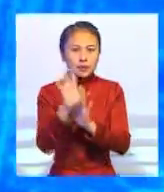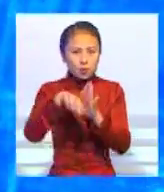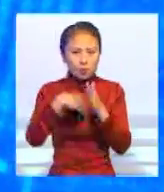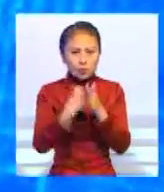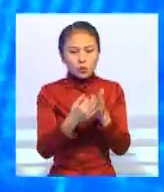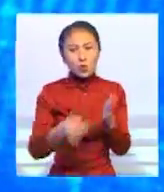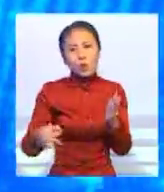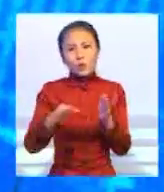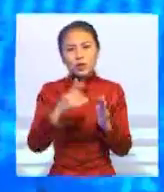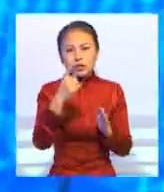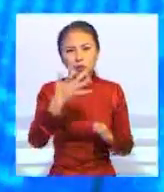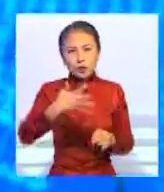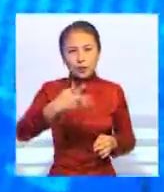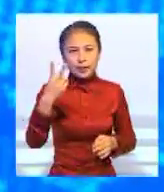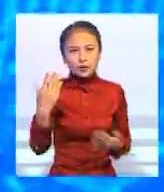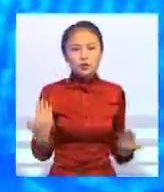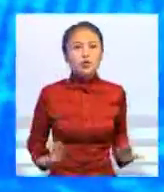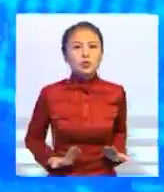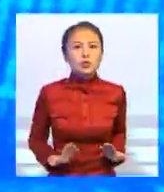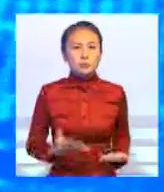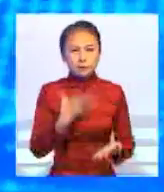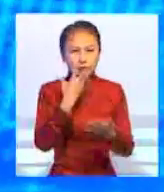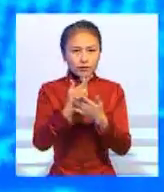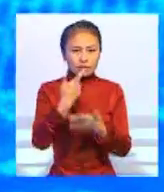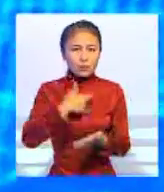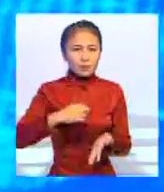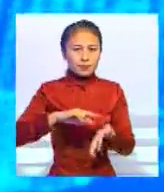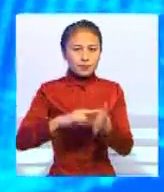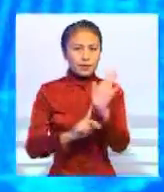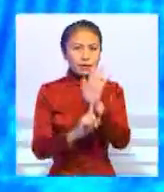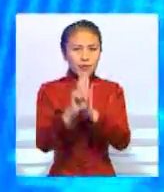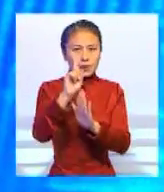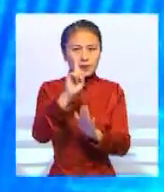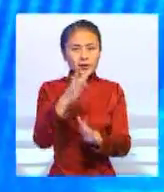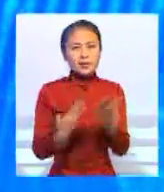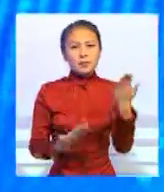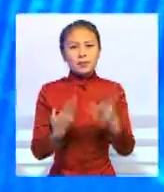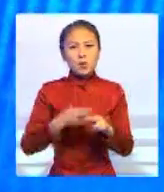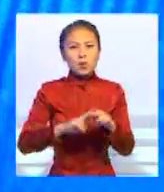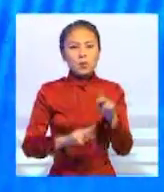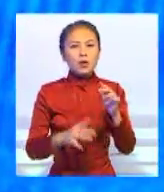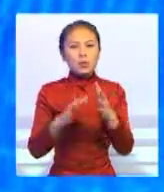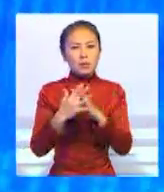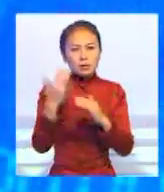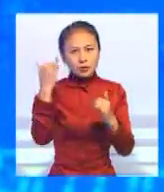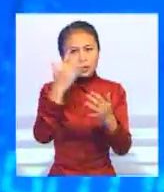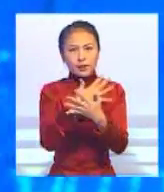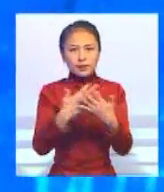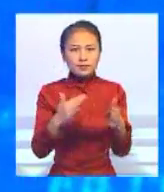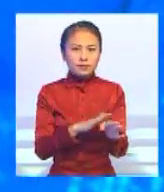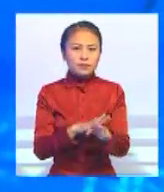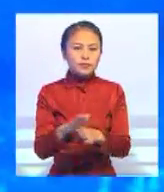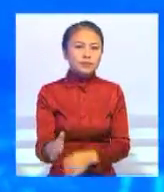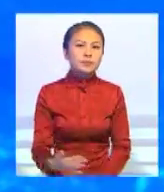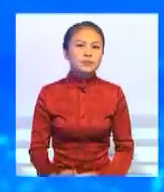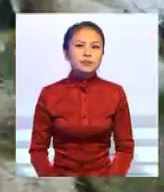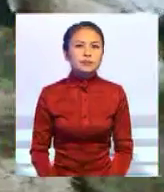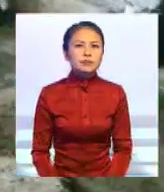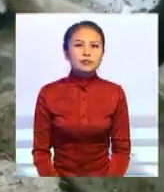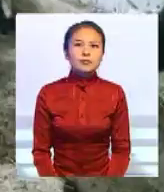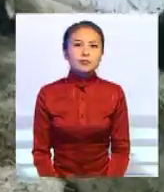басталғалы облыстың 152 тұрғыны өз ісін бастады. Жобалардың басым бөлігі мал шаруашылығы саласында жүзеге асқан.